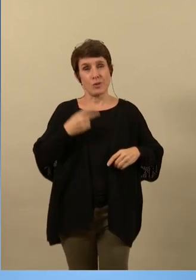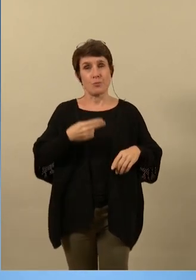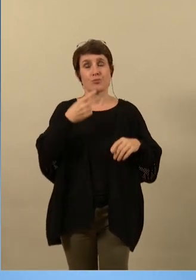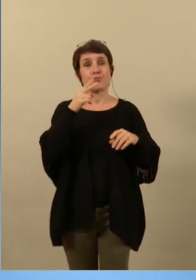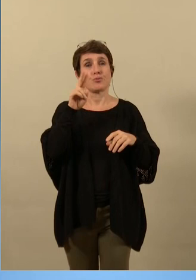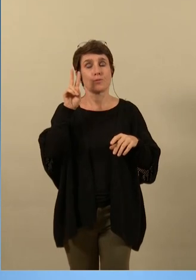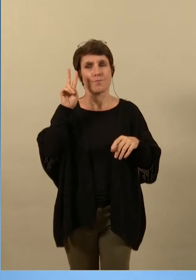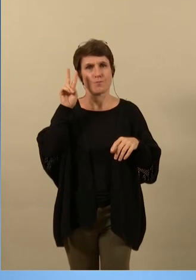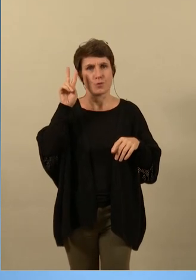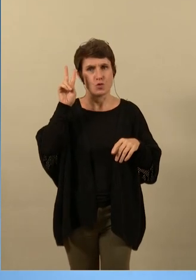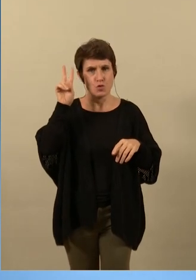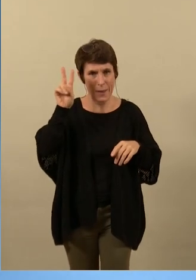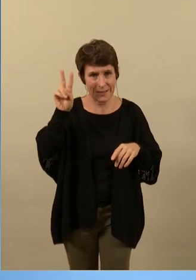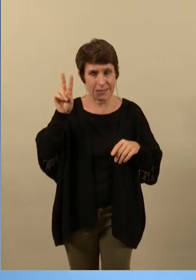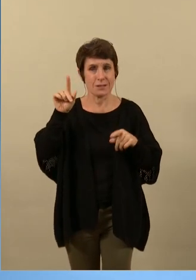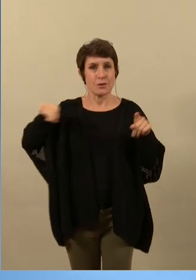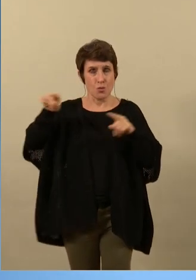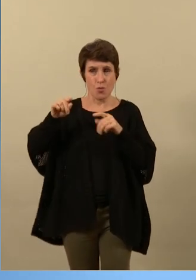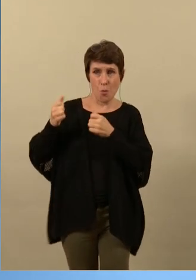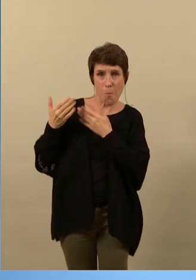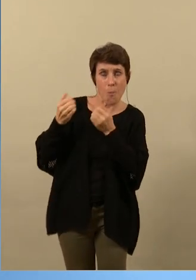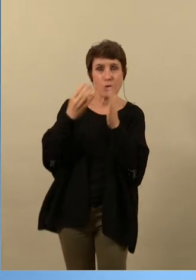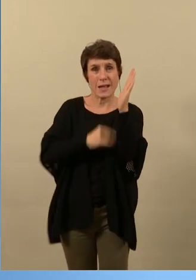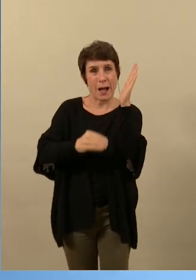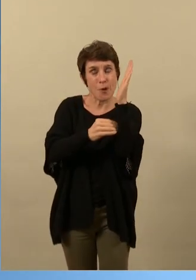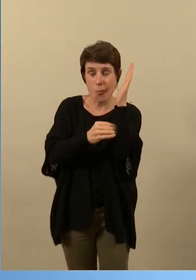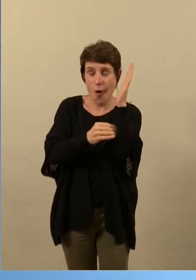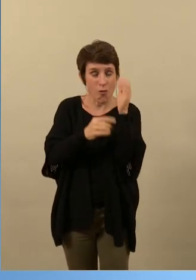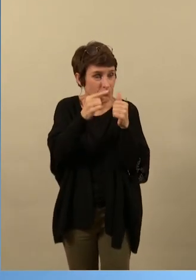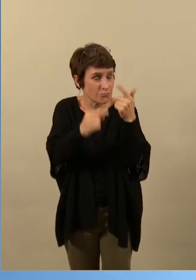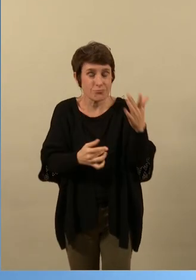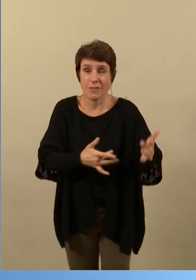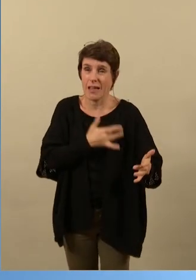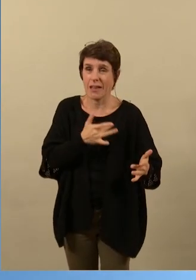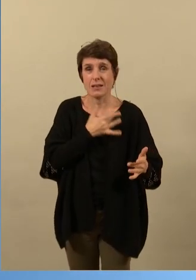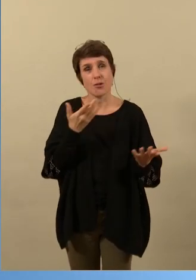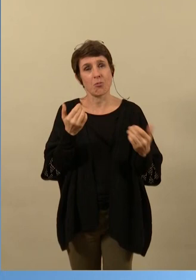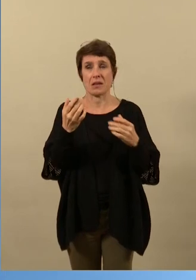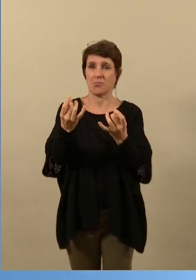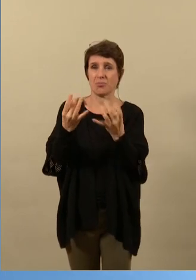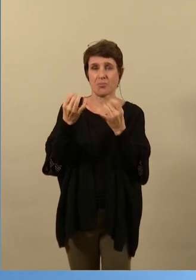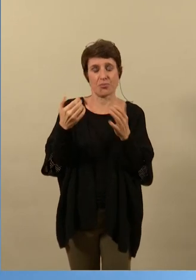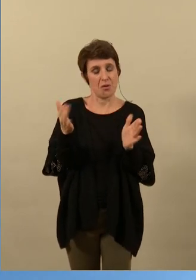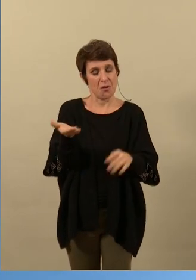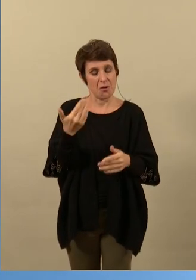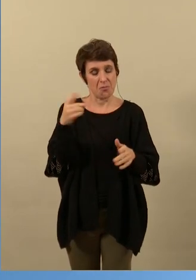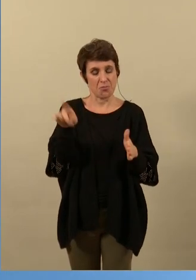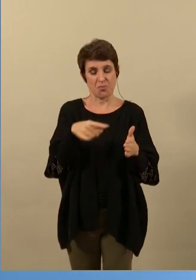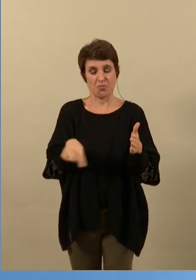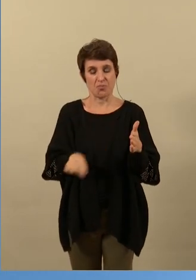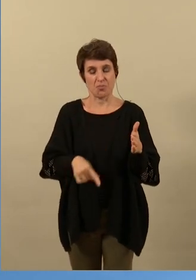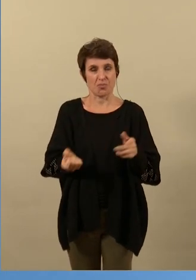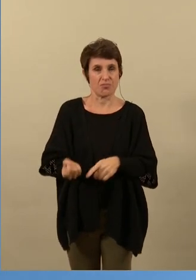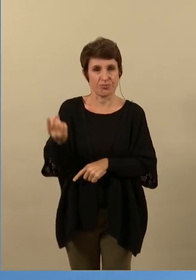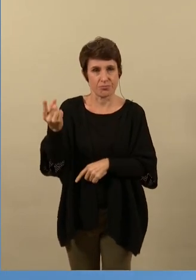adopt de nombreux amendements tous fort intéressants tous balayés d'un revers de main néanmoins il y a deux